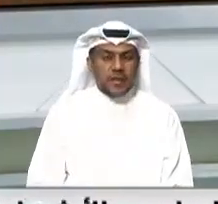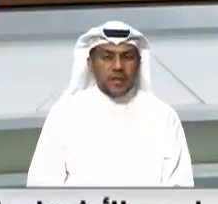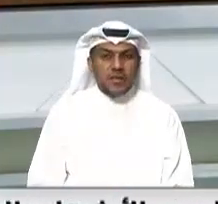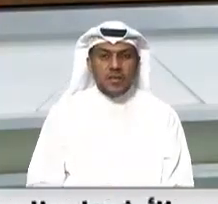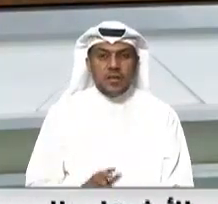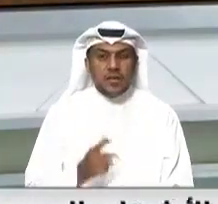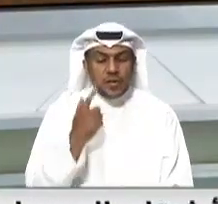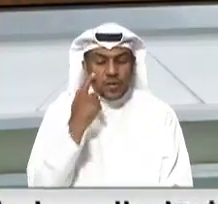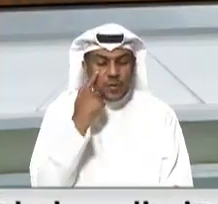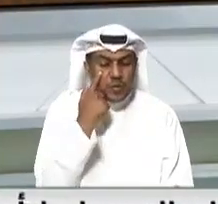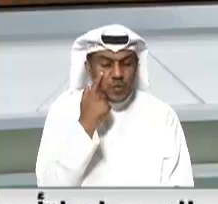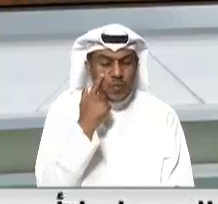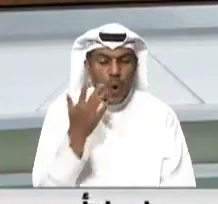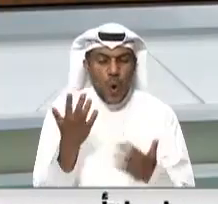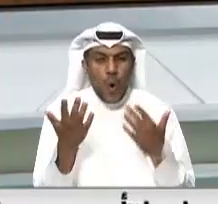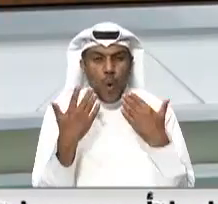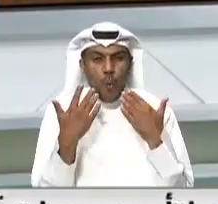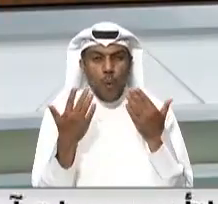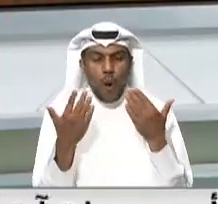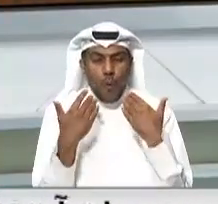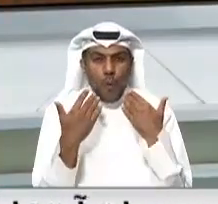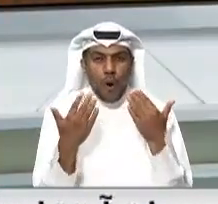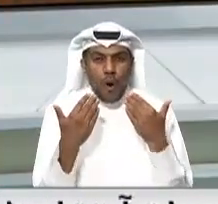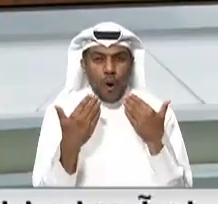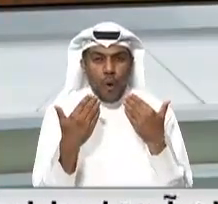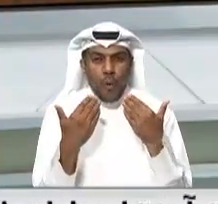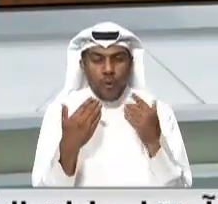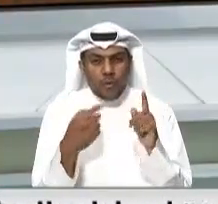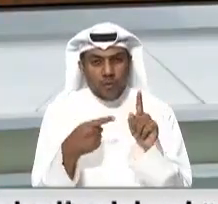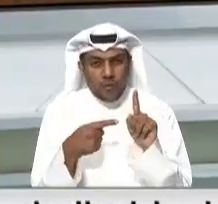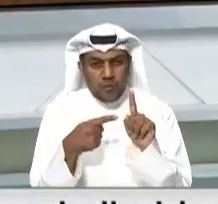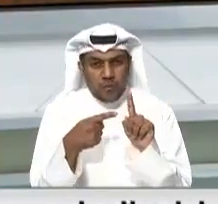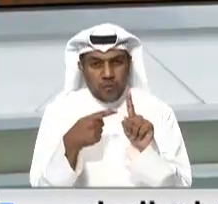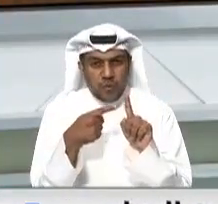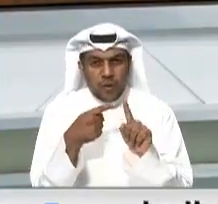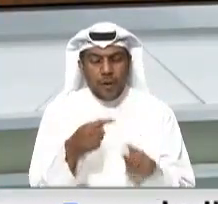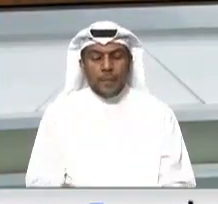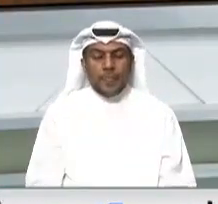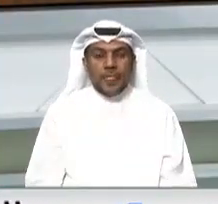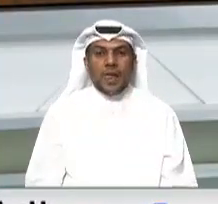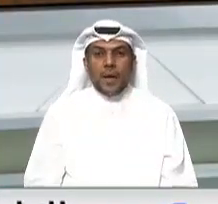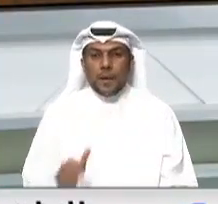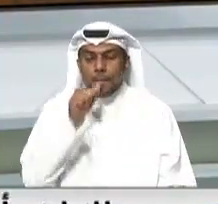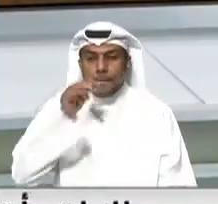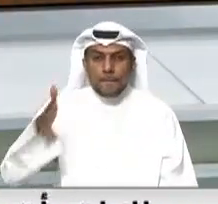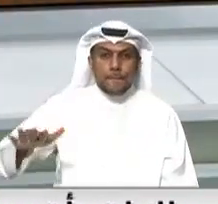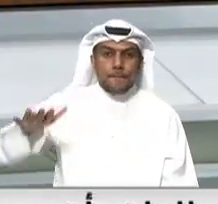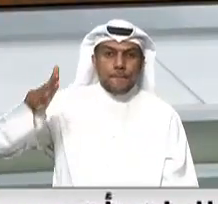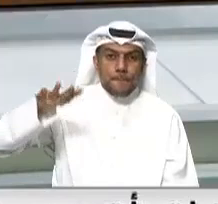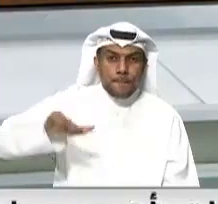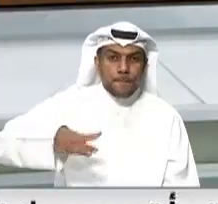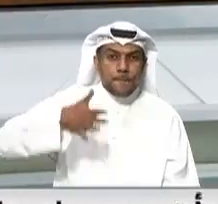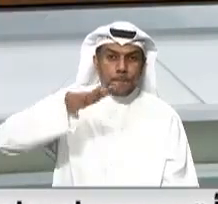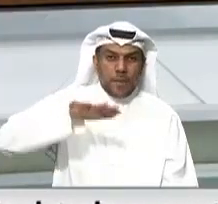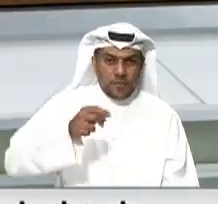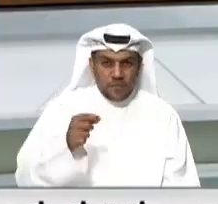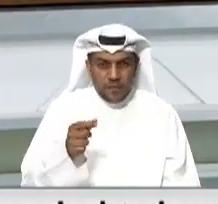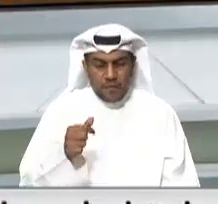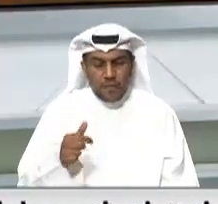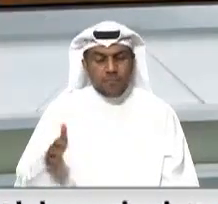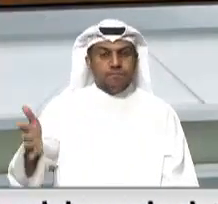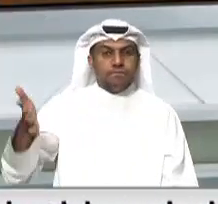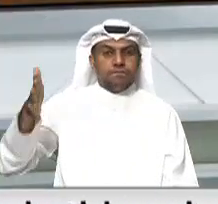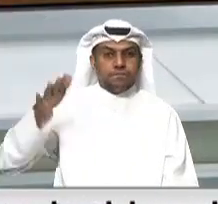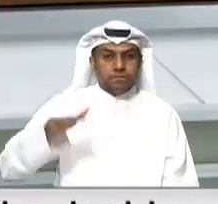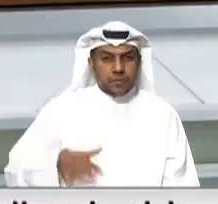يستمر ويانا وراح يكون نشط على فترات وهذا الامر راح يتسبب في ارتفاع بسيط في الامواج الامواج بدايه النهار او خلال فتره النهار تتراوح